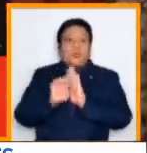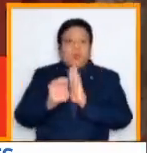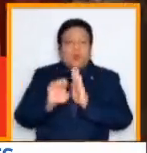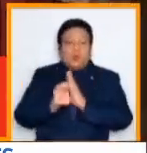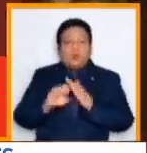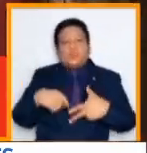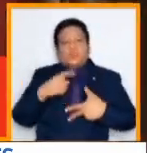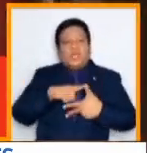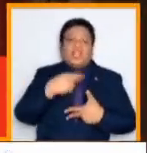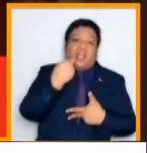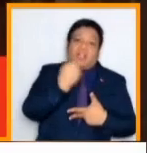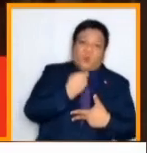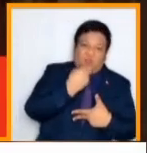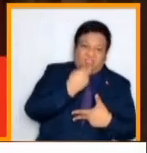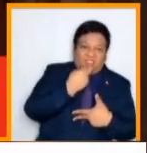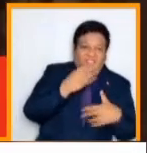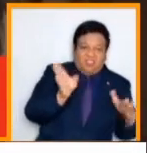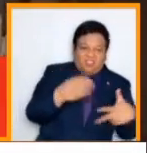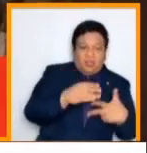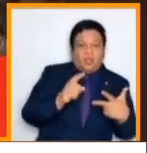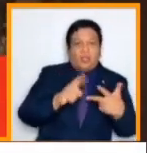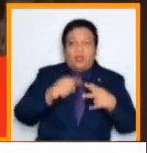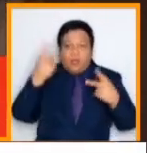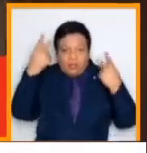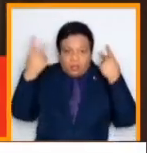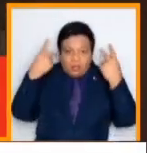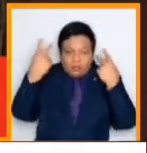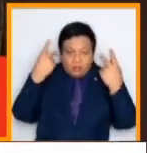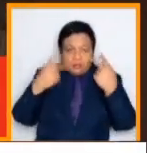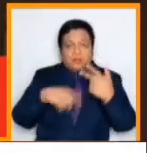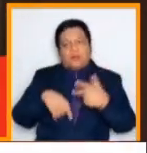restaurant, parlor, barberia at iba pa.